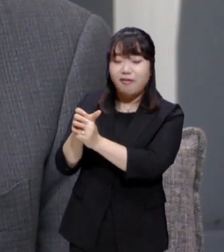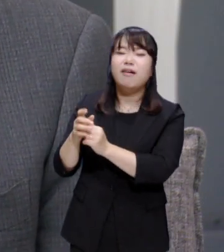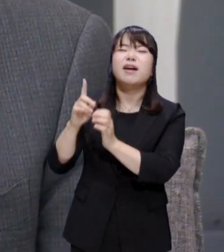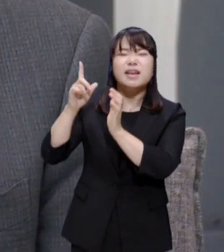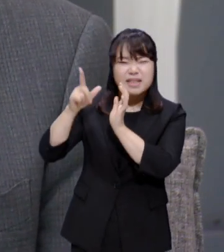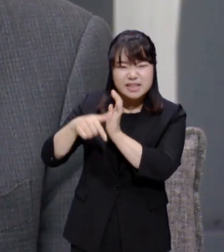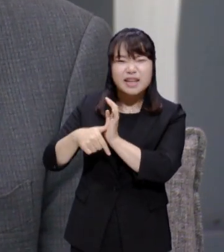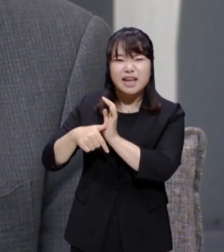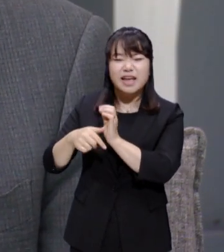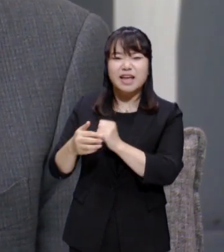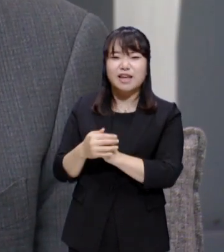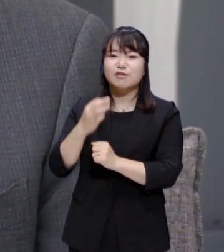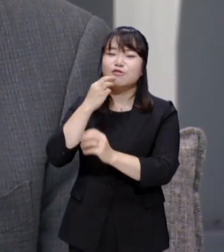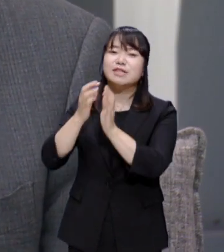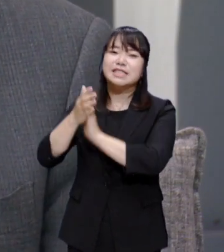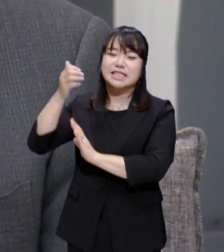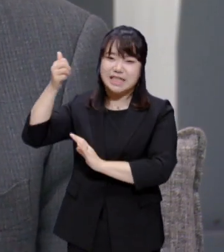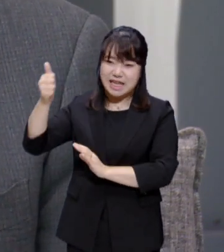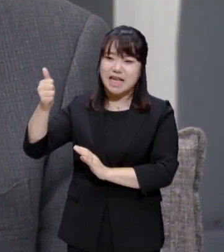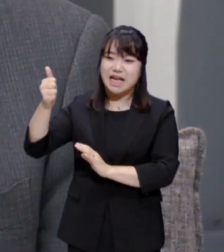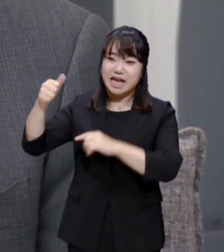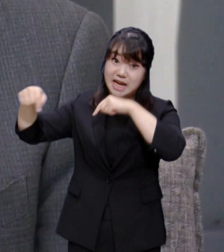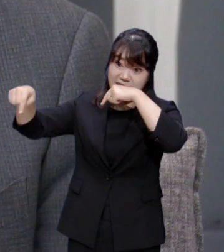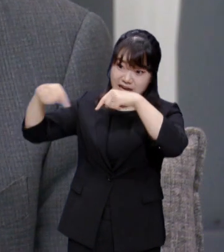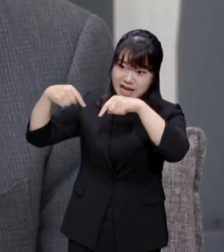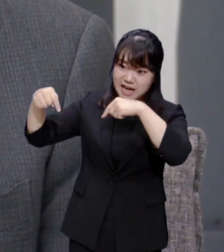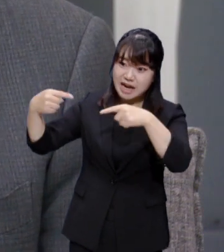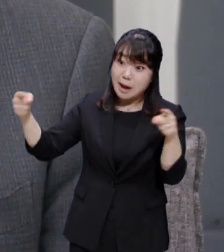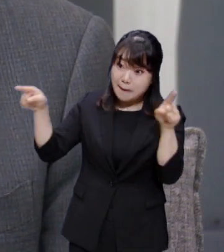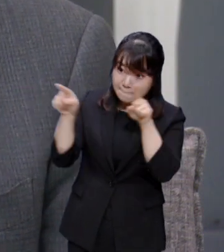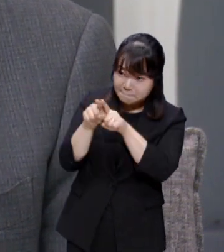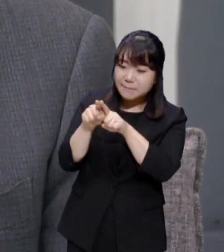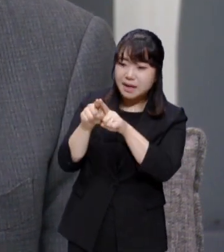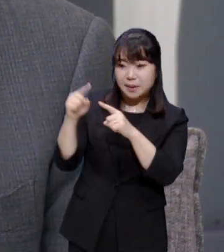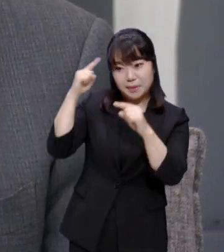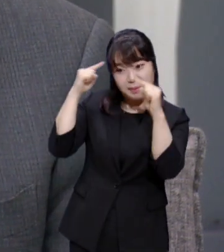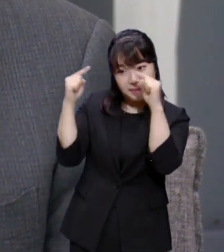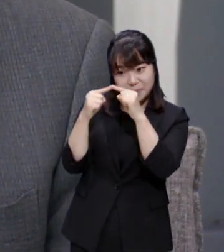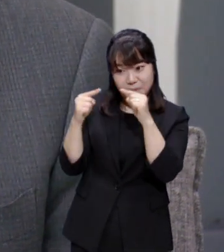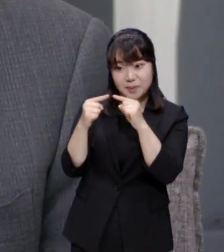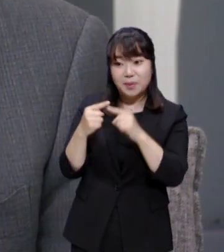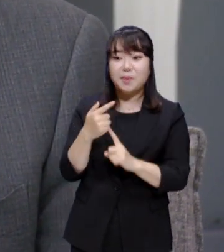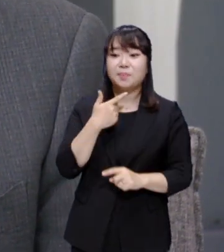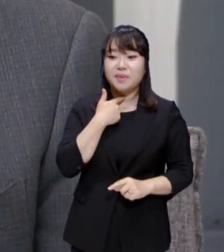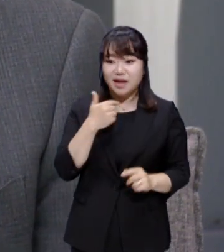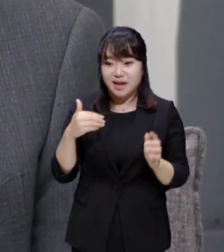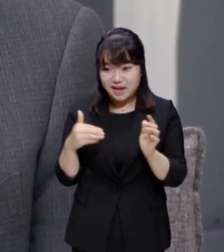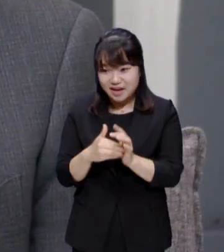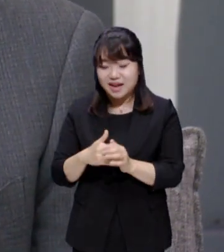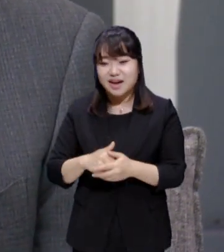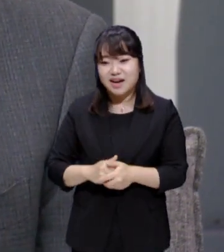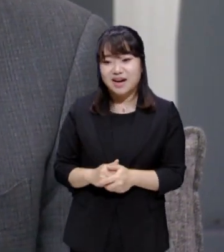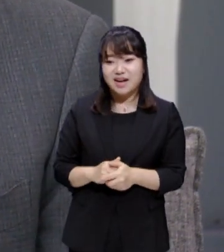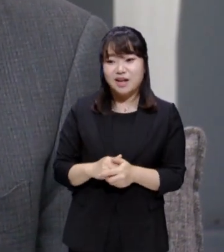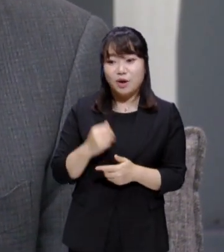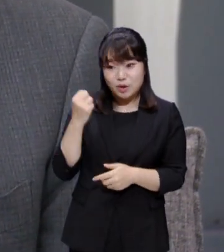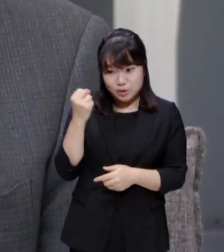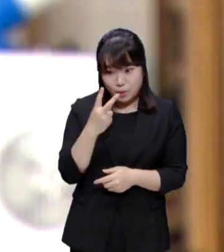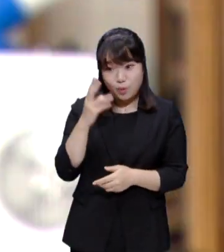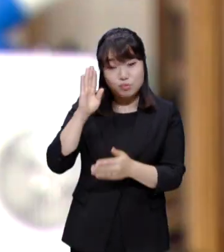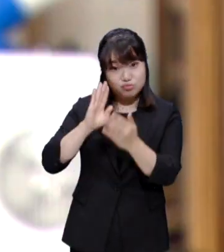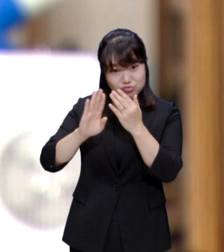그 서울시정 이제 호흡을 이제 같이 했던 이제 인연이 있었고 그